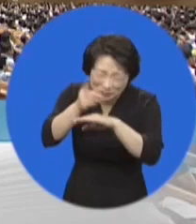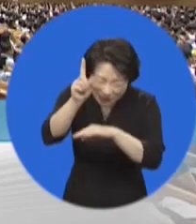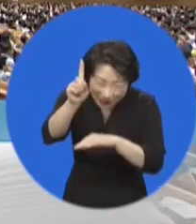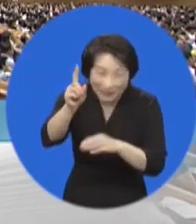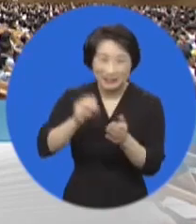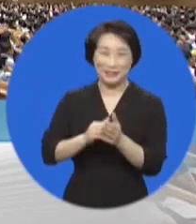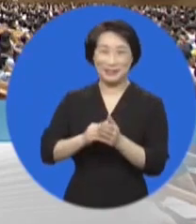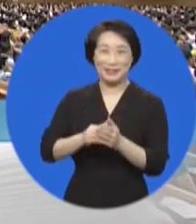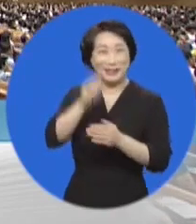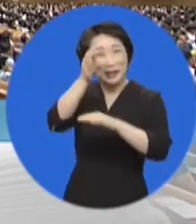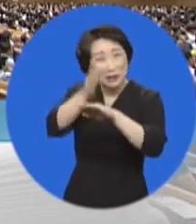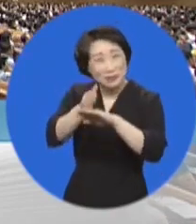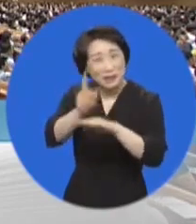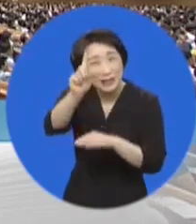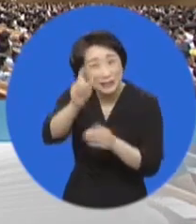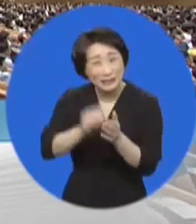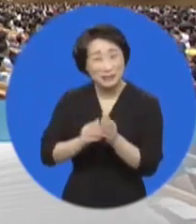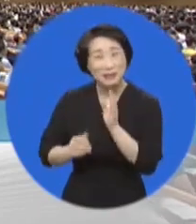감사합니다.